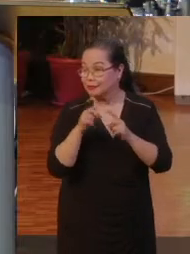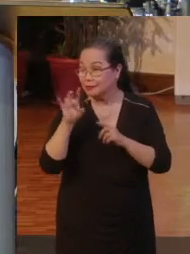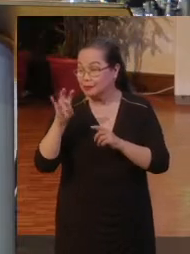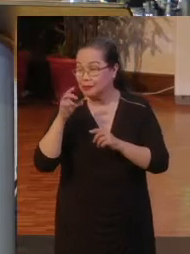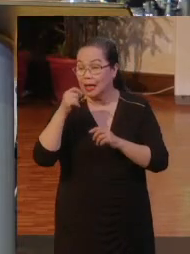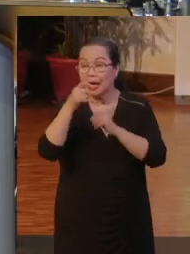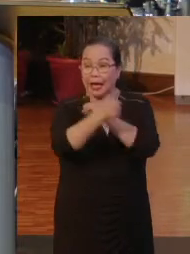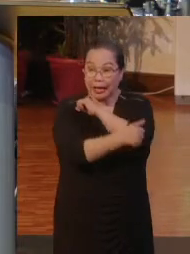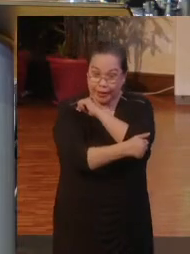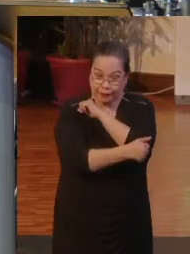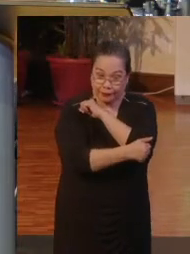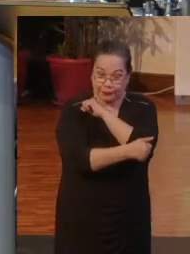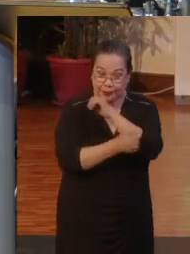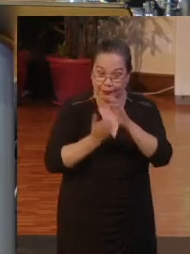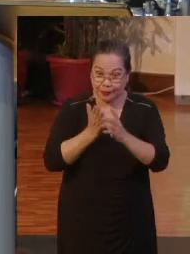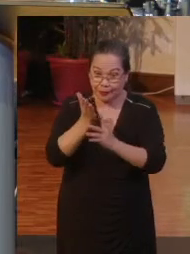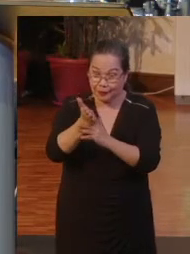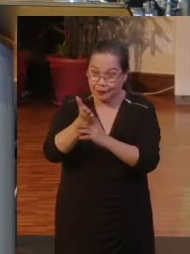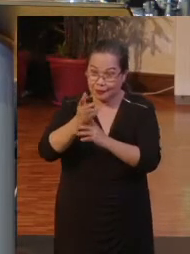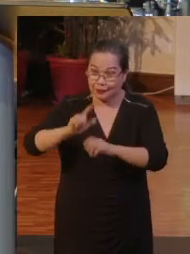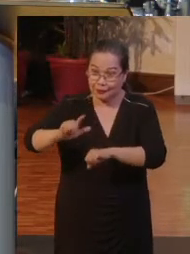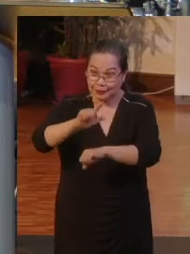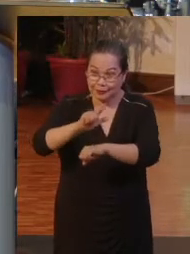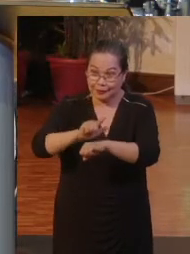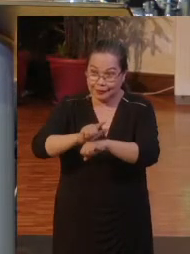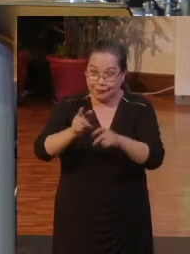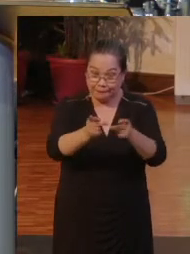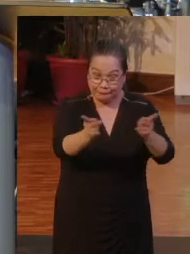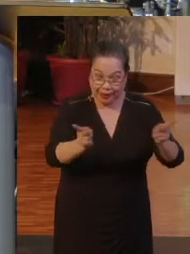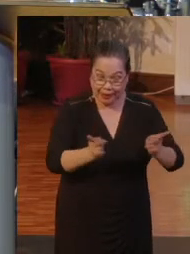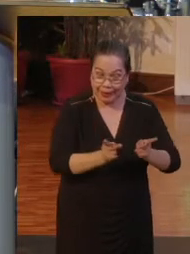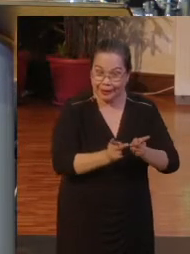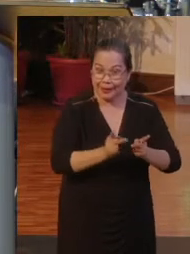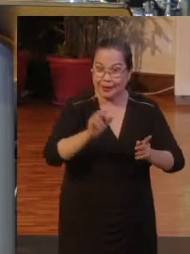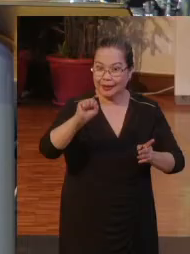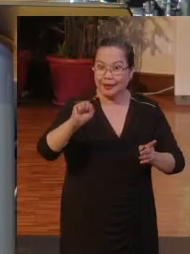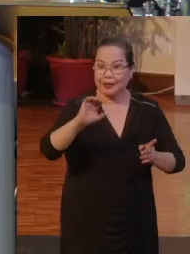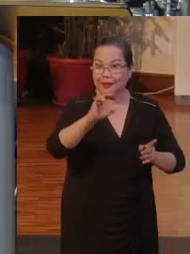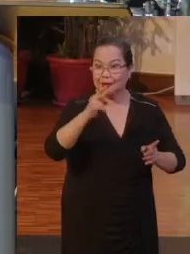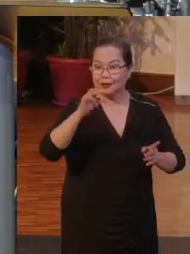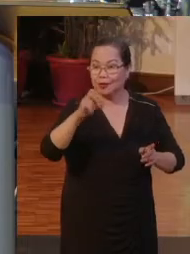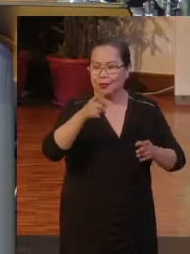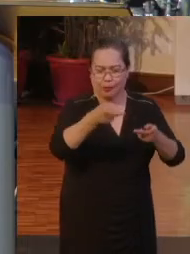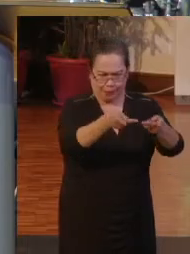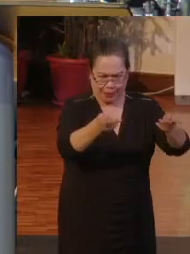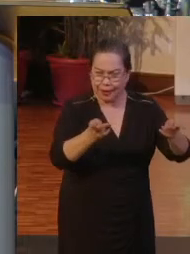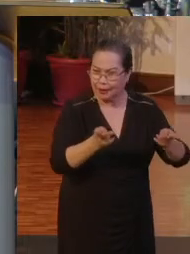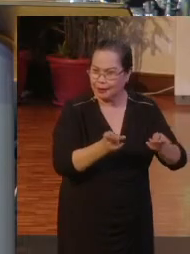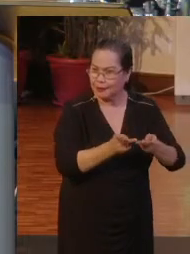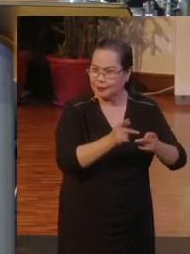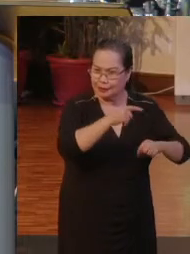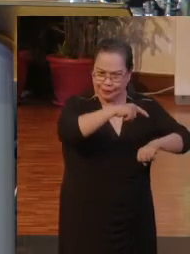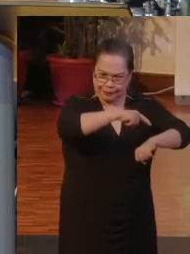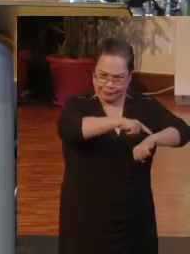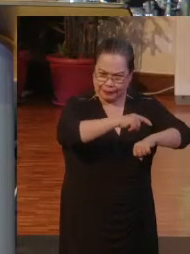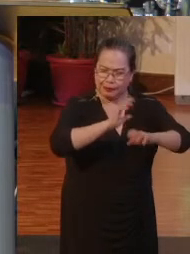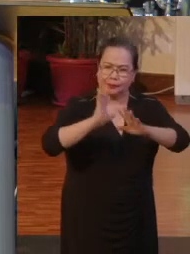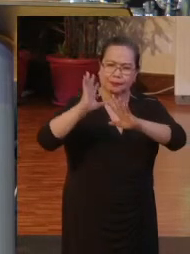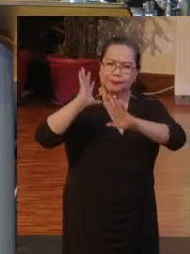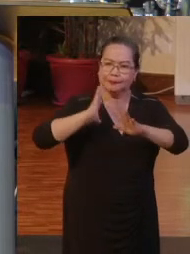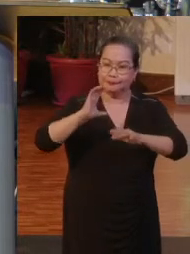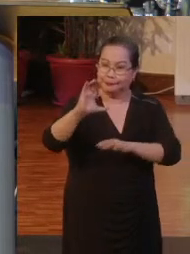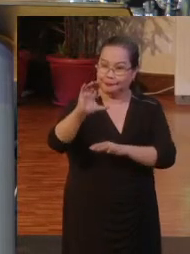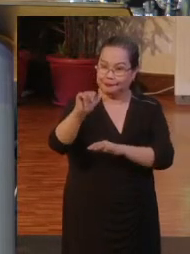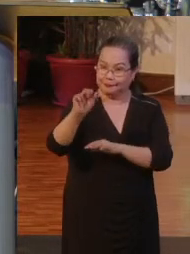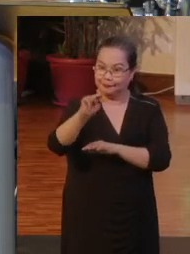"Abraham passed through the land to the place at Shechem, to the oak of More. At that time, the